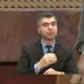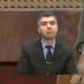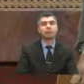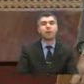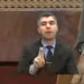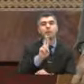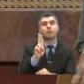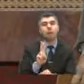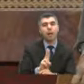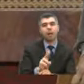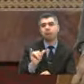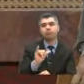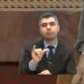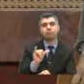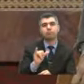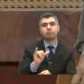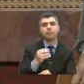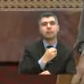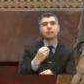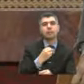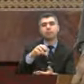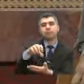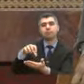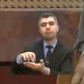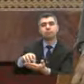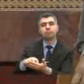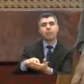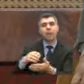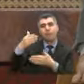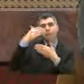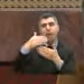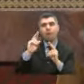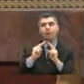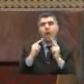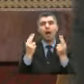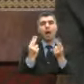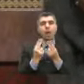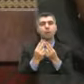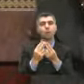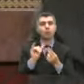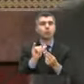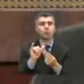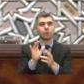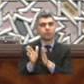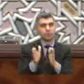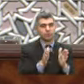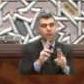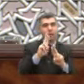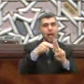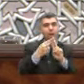حول تصنيف المستشفيات المغربية في التصنيف العالمي، ماذا أنتم فاعلون؟ شكرا. جوابكم السيد الوزير،